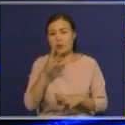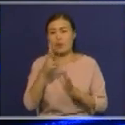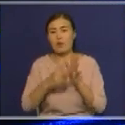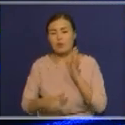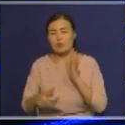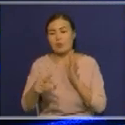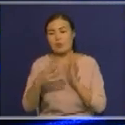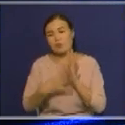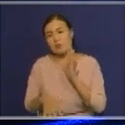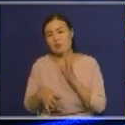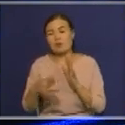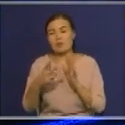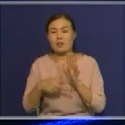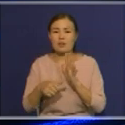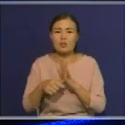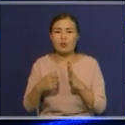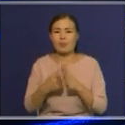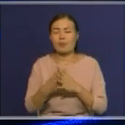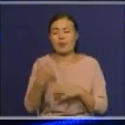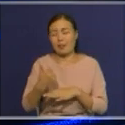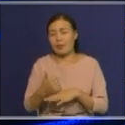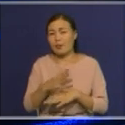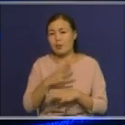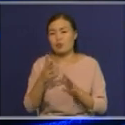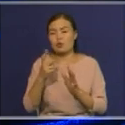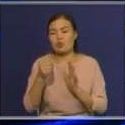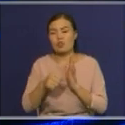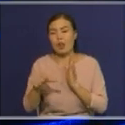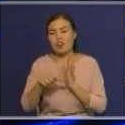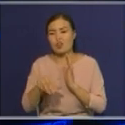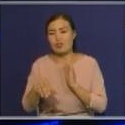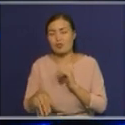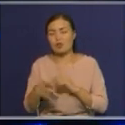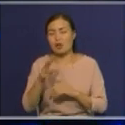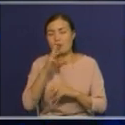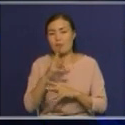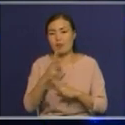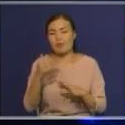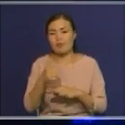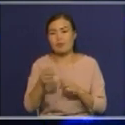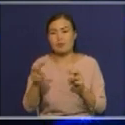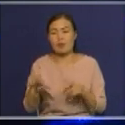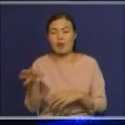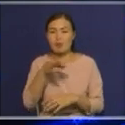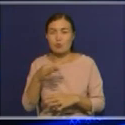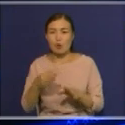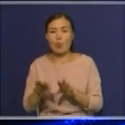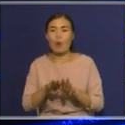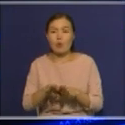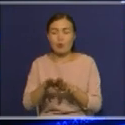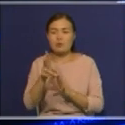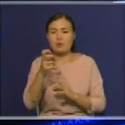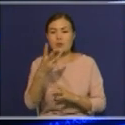89000 сергей в месяц ну а сейчас получает 166 тысяч зарплата главного специалиста областного уровня составляет